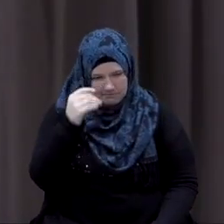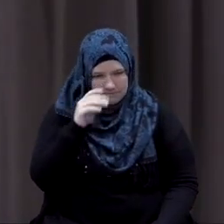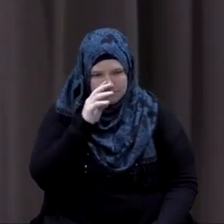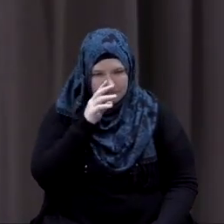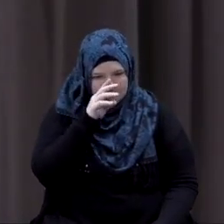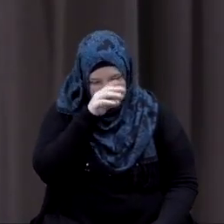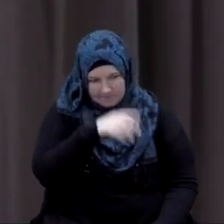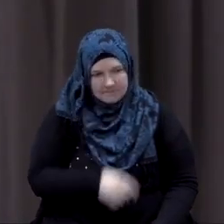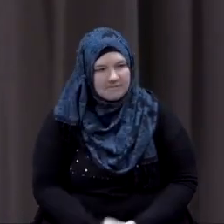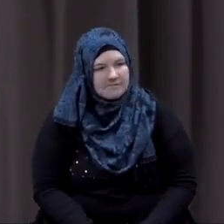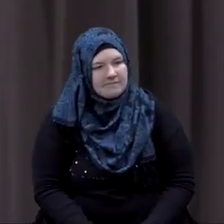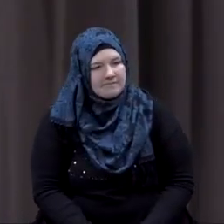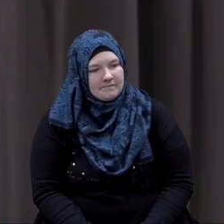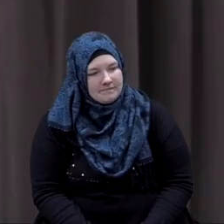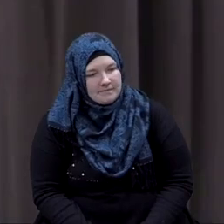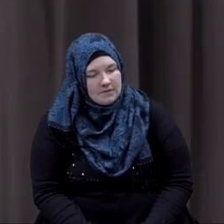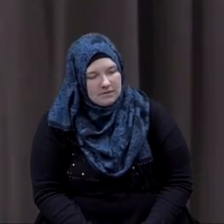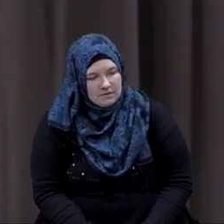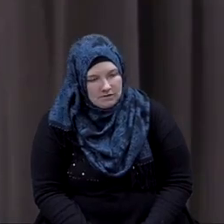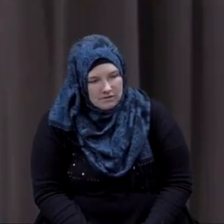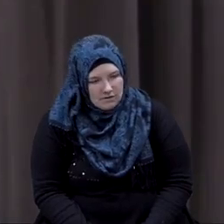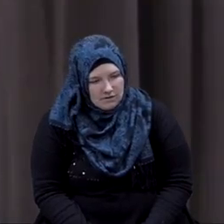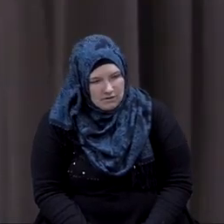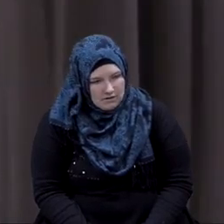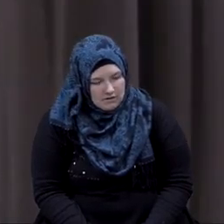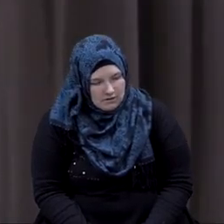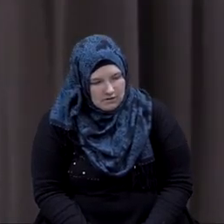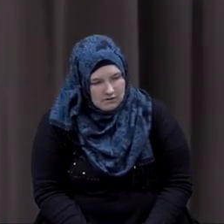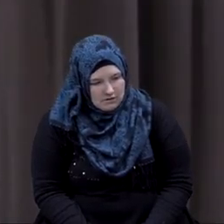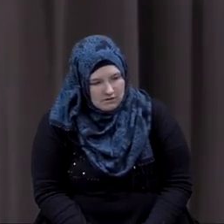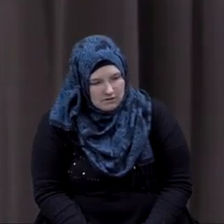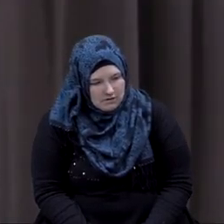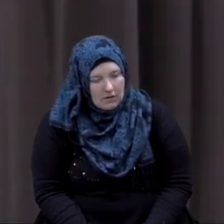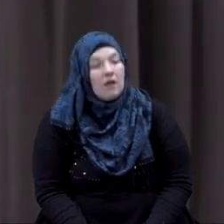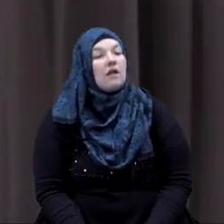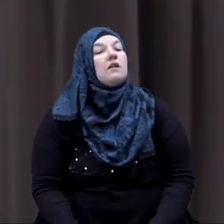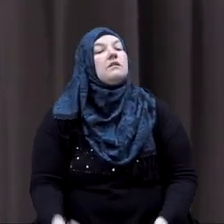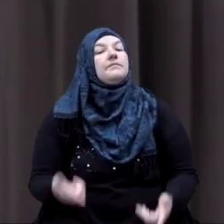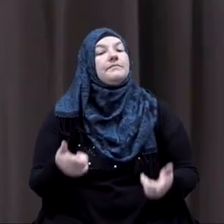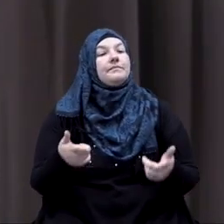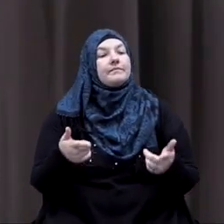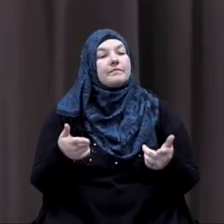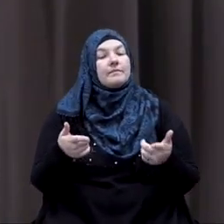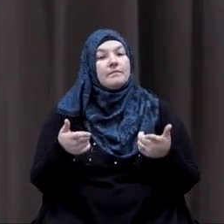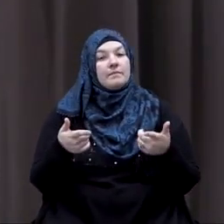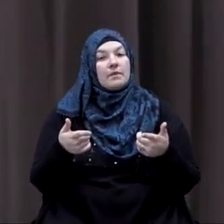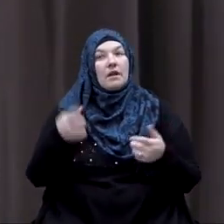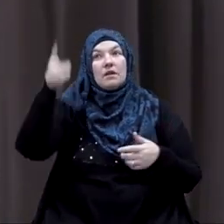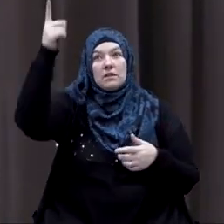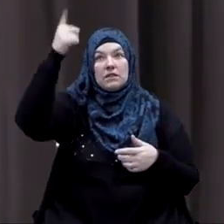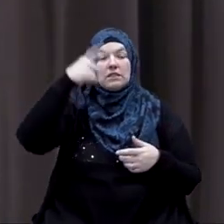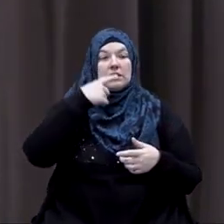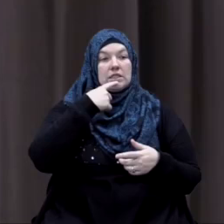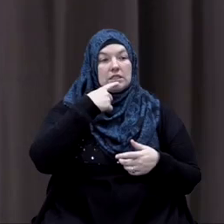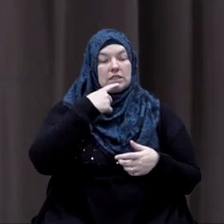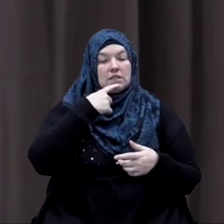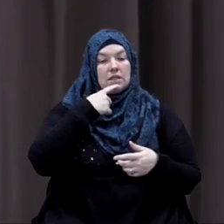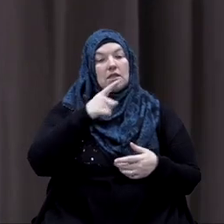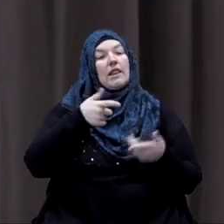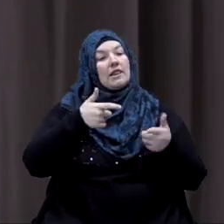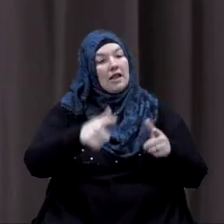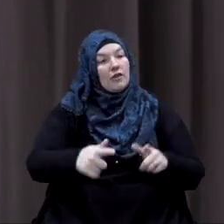وَيَأْمُرُونَ بِالْمَعْرُوفِ وَيَنْهَوْنَ عَنِ الْمُنْكَرِ. Let there be an ummah amongst you, a